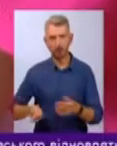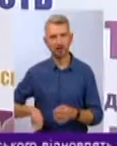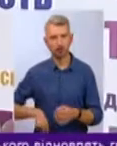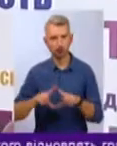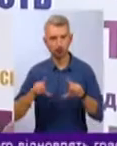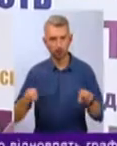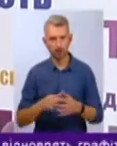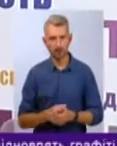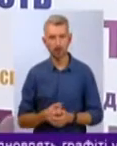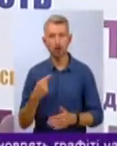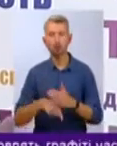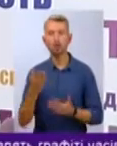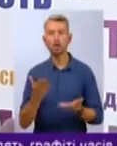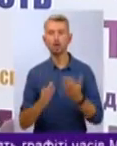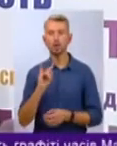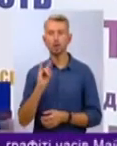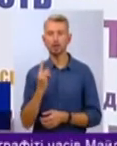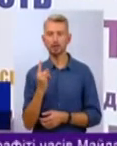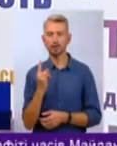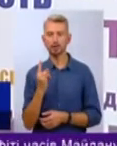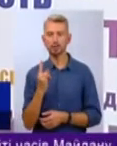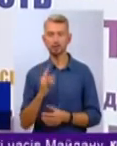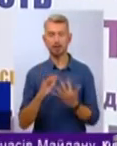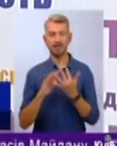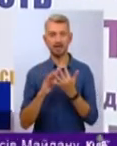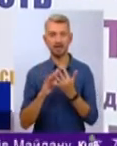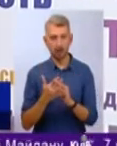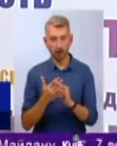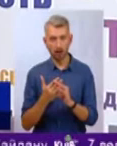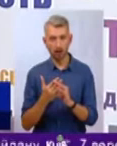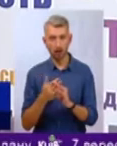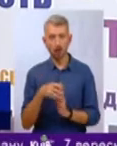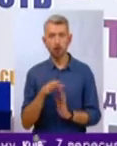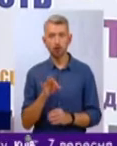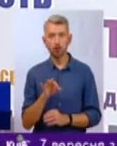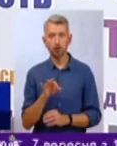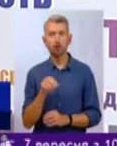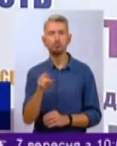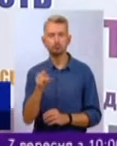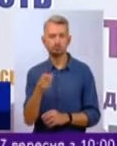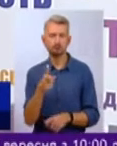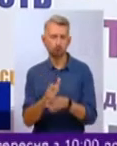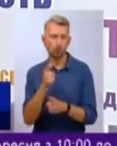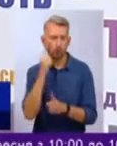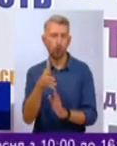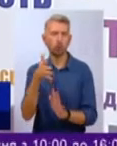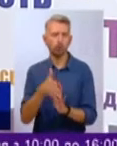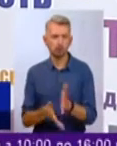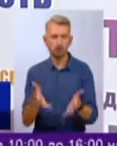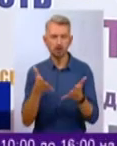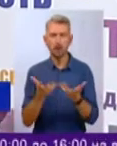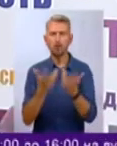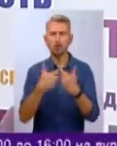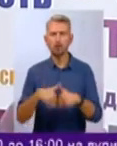школи. Тобто, якщо дитина сільська, то вона, їй зрозуміліше